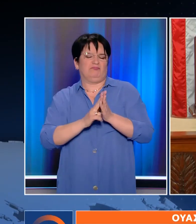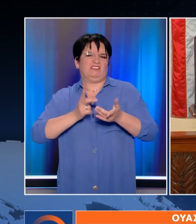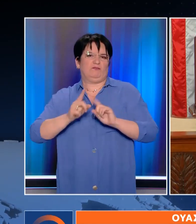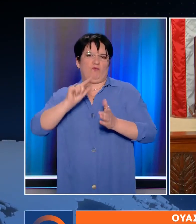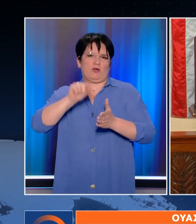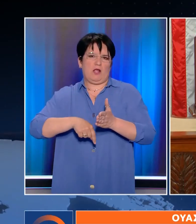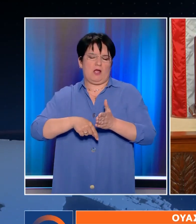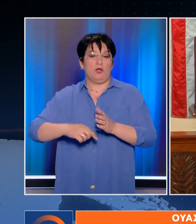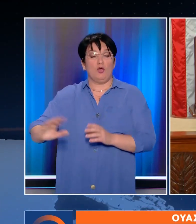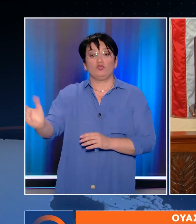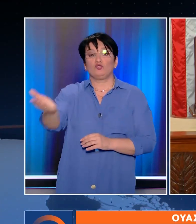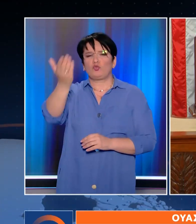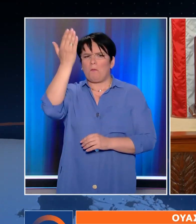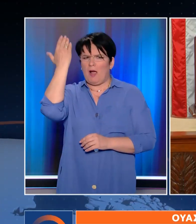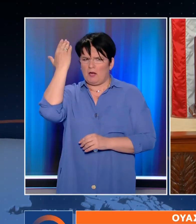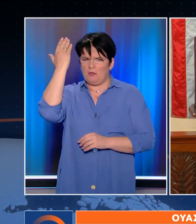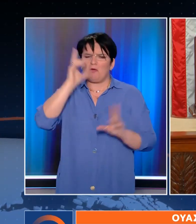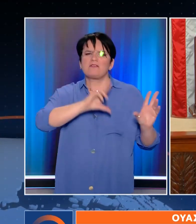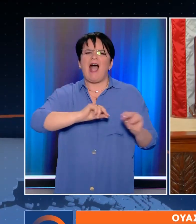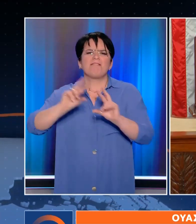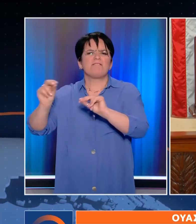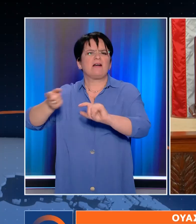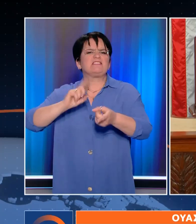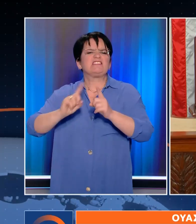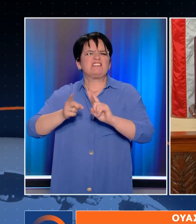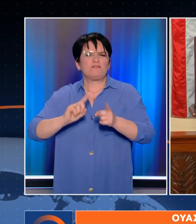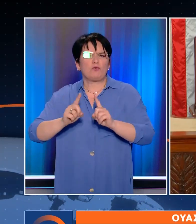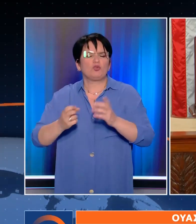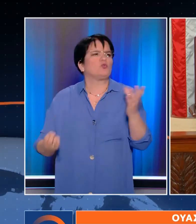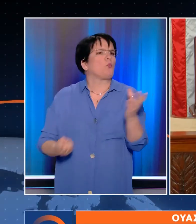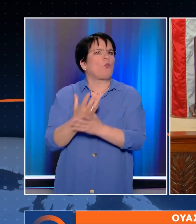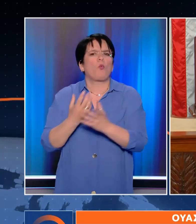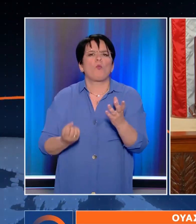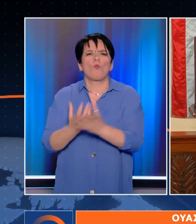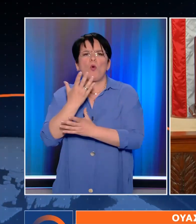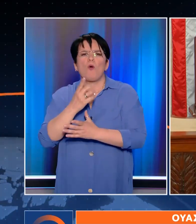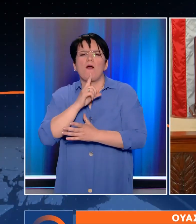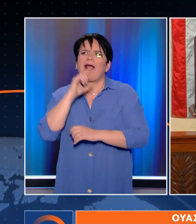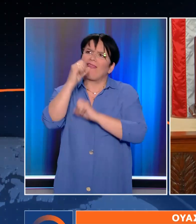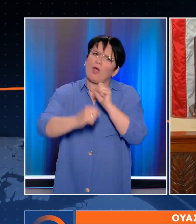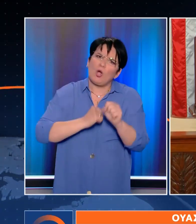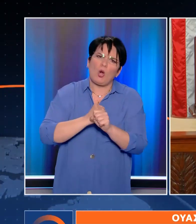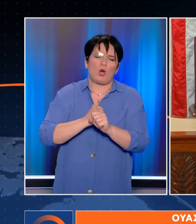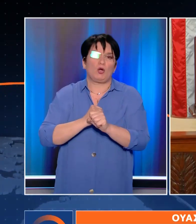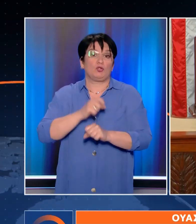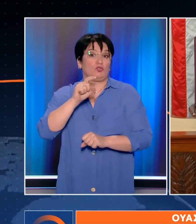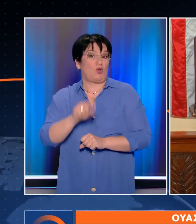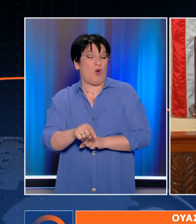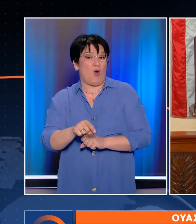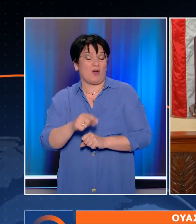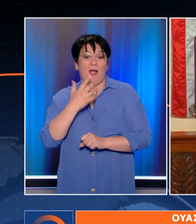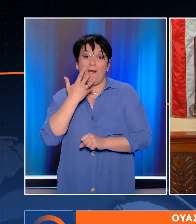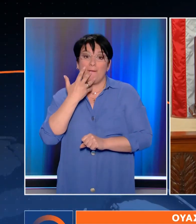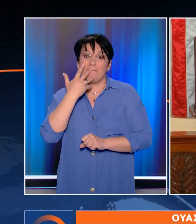Ενώ στο παρελθόν ανάλογες συμφωνίες ανανεωνόντουσαν ετησίως, τώρα μιλάμε για μια